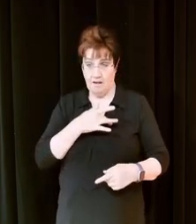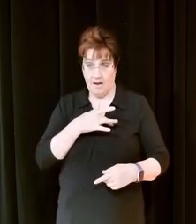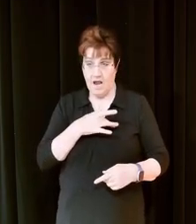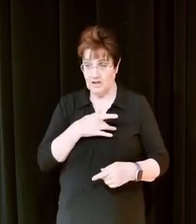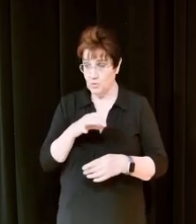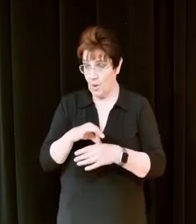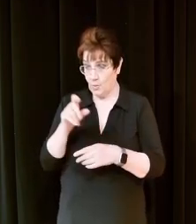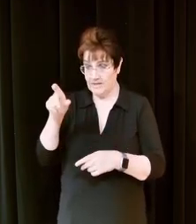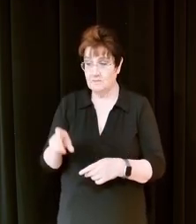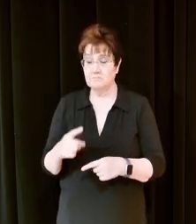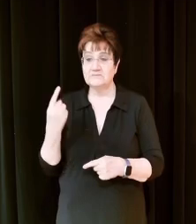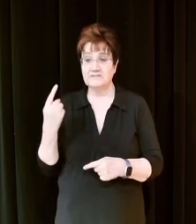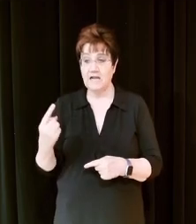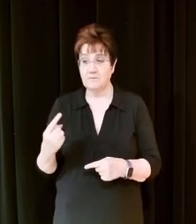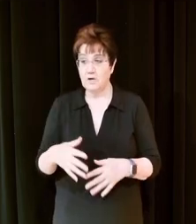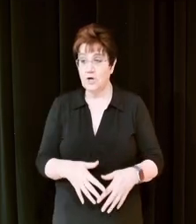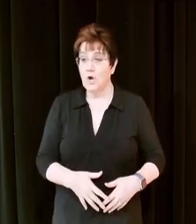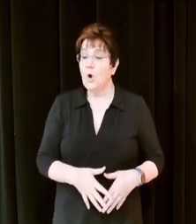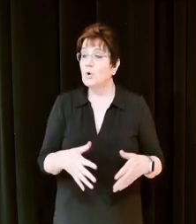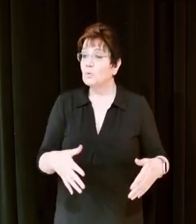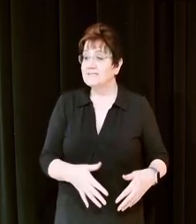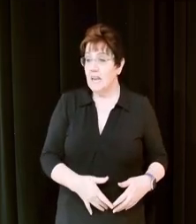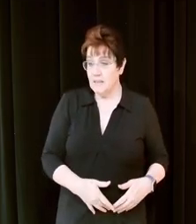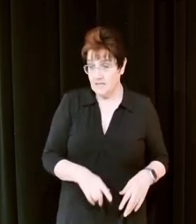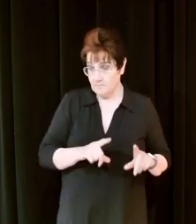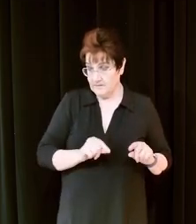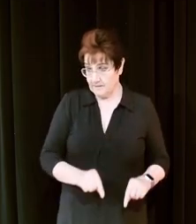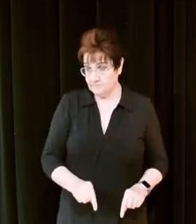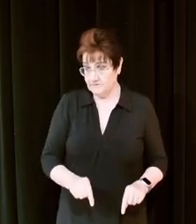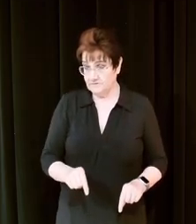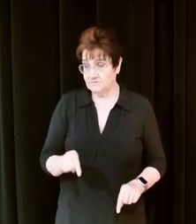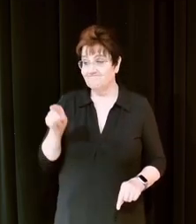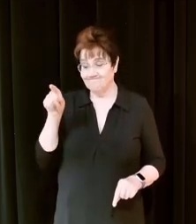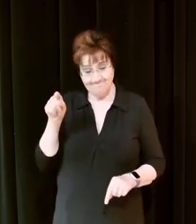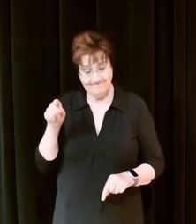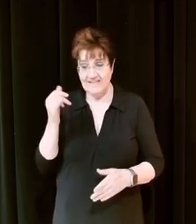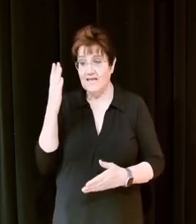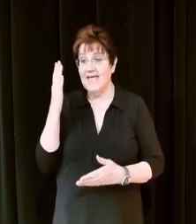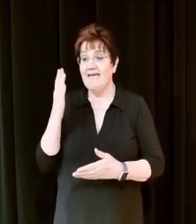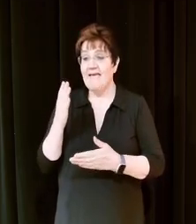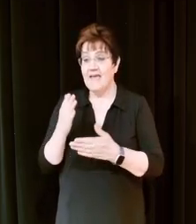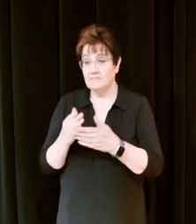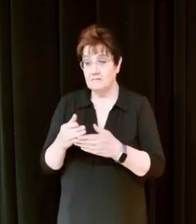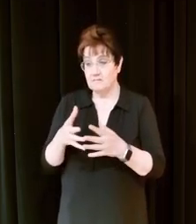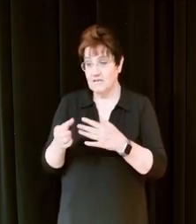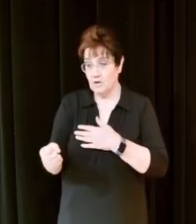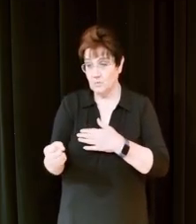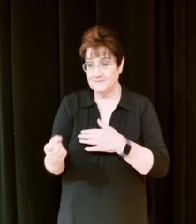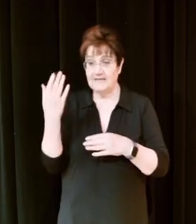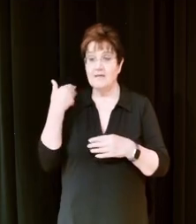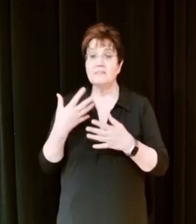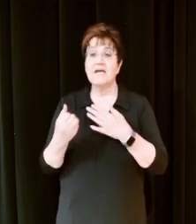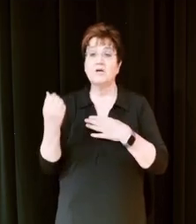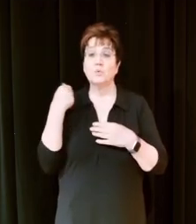einem ziemlich großen Leberzellkarzinom, entdifferenziert. Diagnose im Mai eines Jahres,